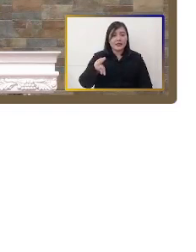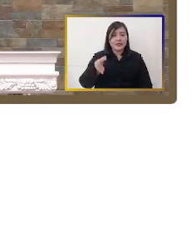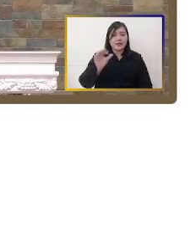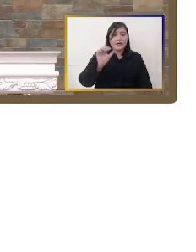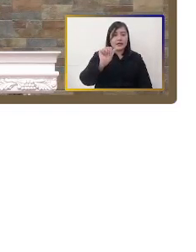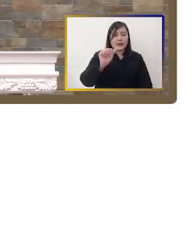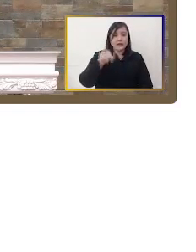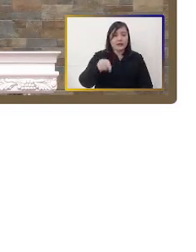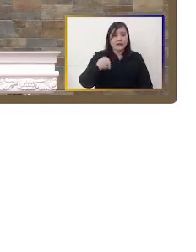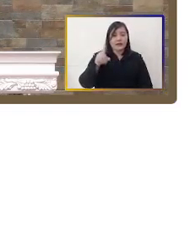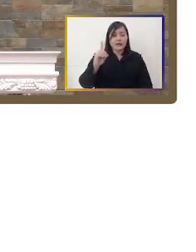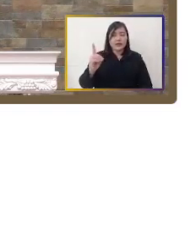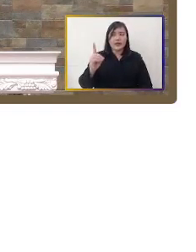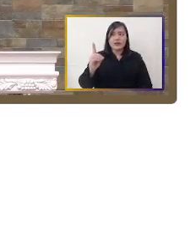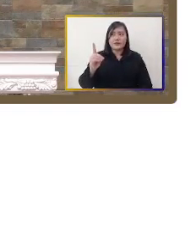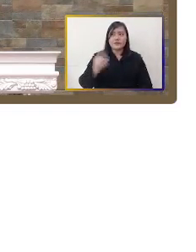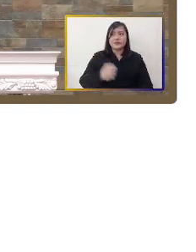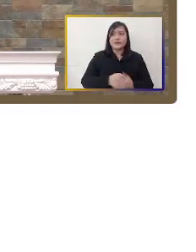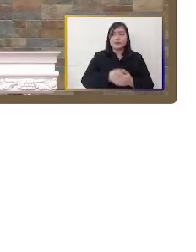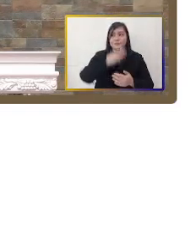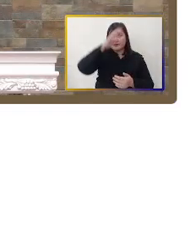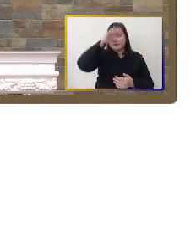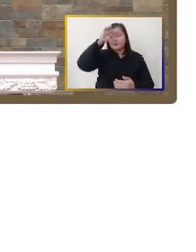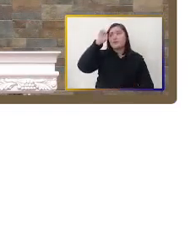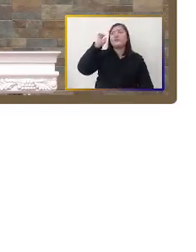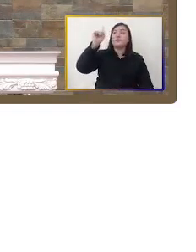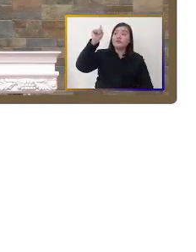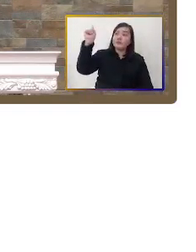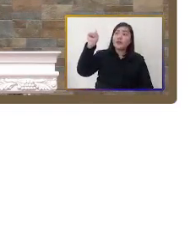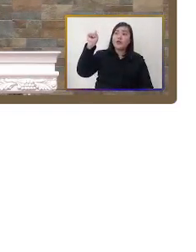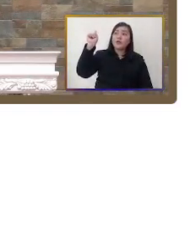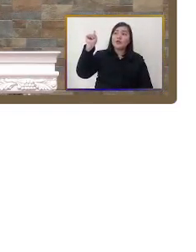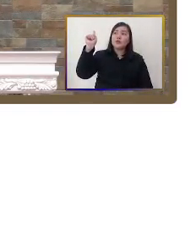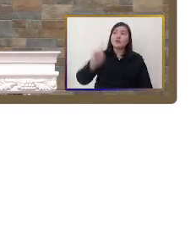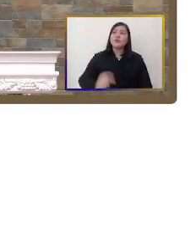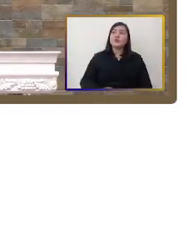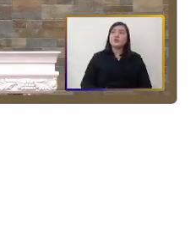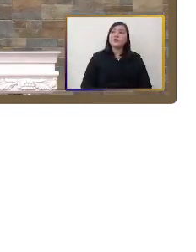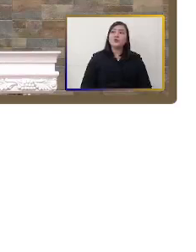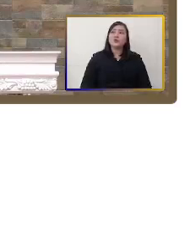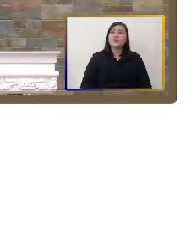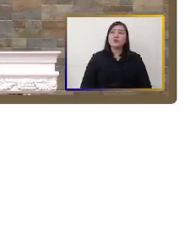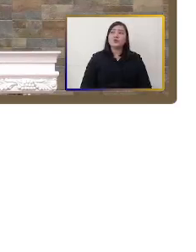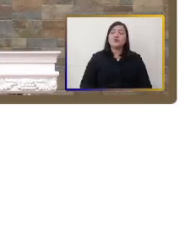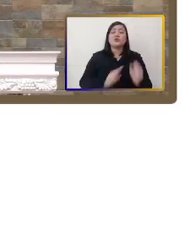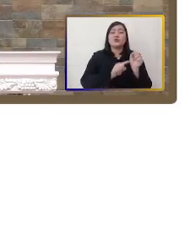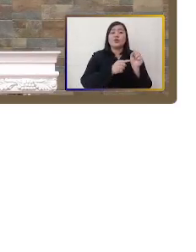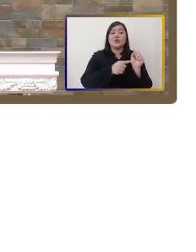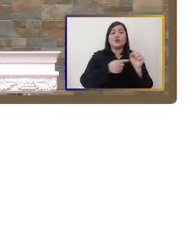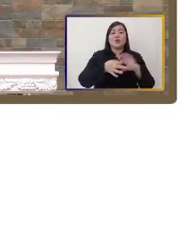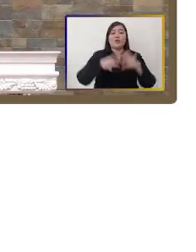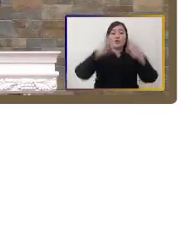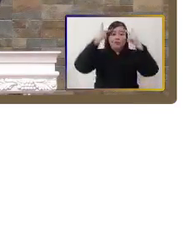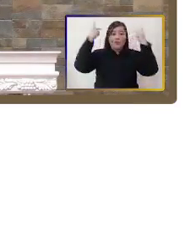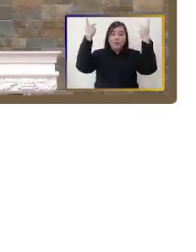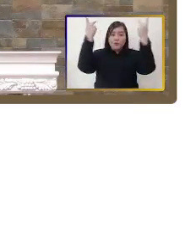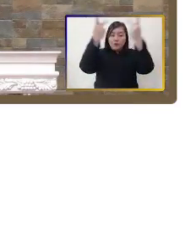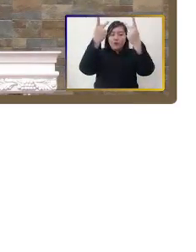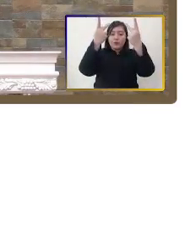establishment, 590, nandoon sa rise of the papacy. So kung titingnan nyo po yung outline ng church